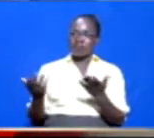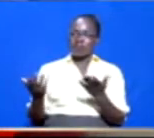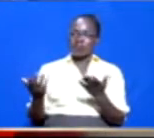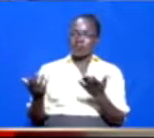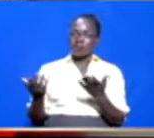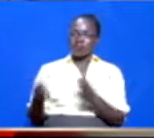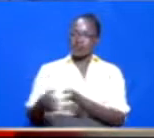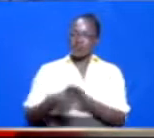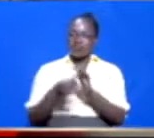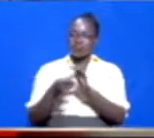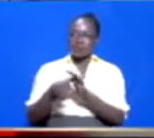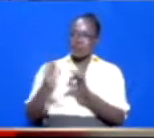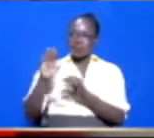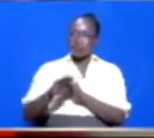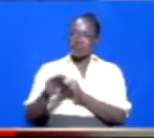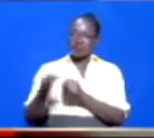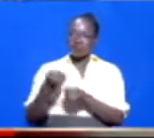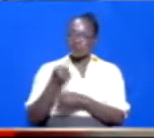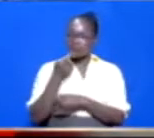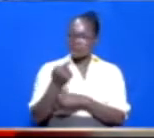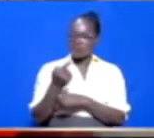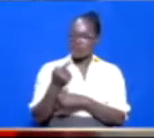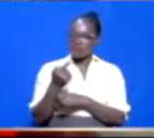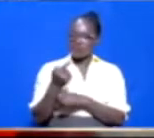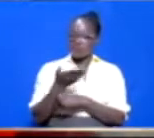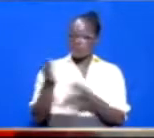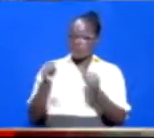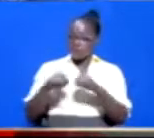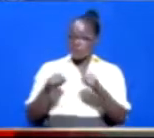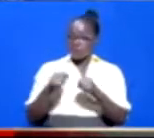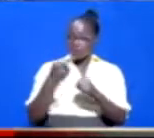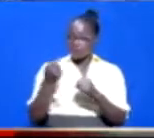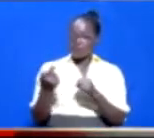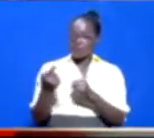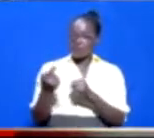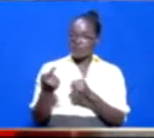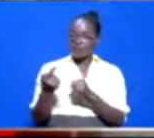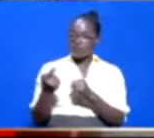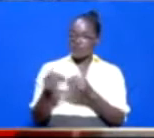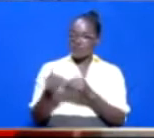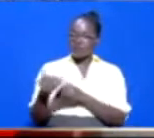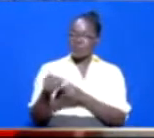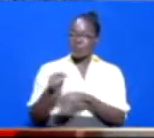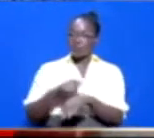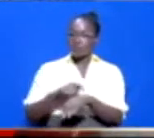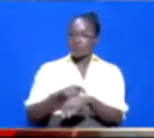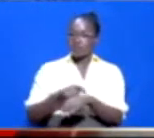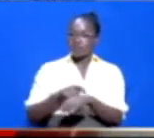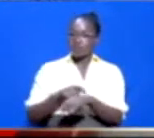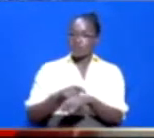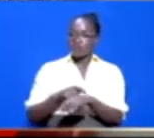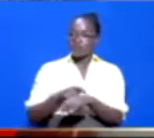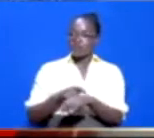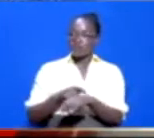unity pale bunge ya kuhakikisha kwamba wale watakubali na waseme kuwe na ile expansion of time, ati kwa sababu kuna state